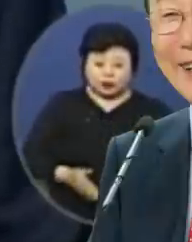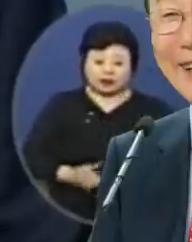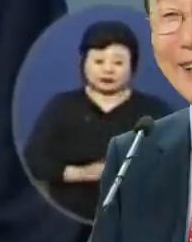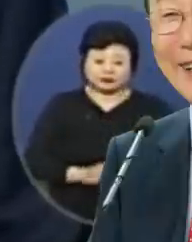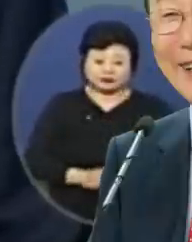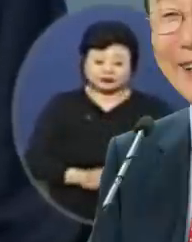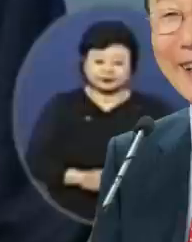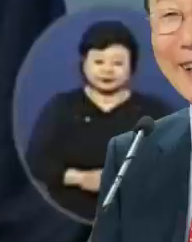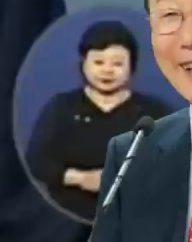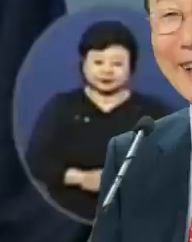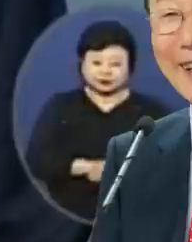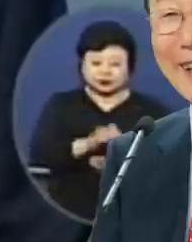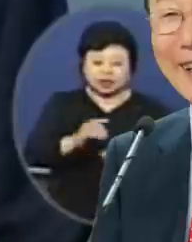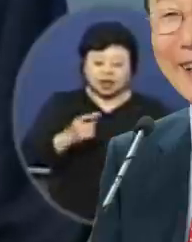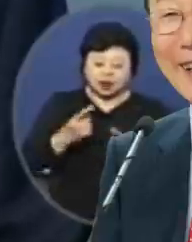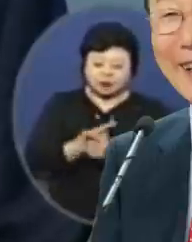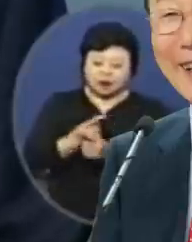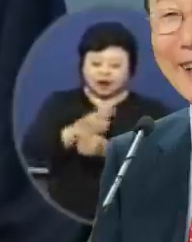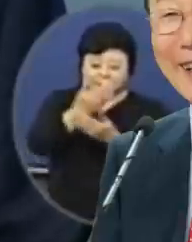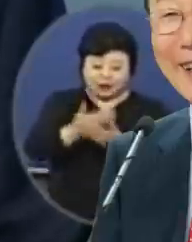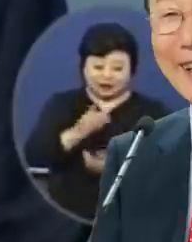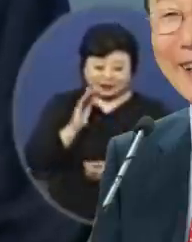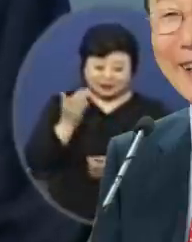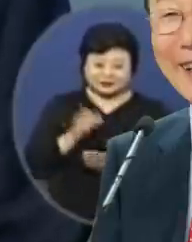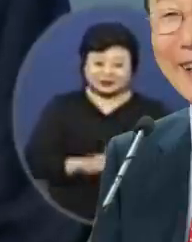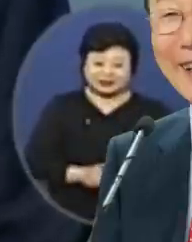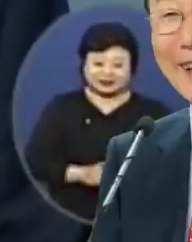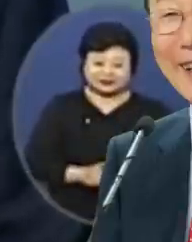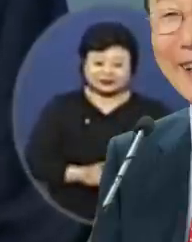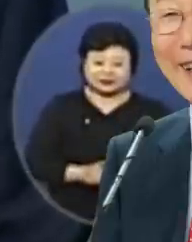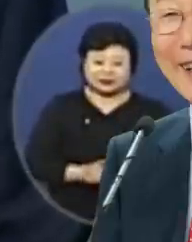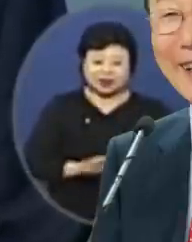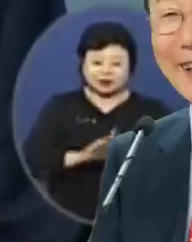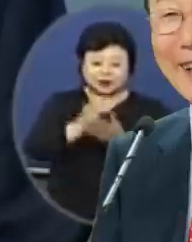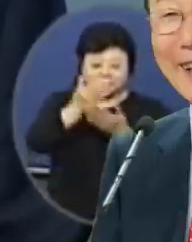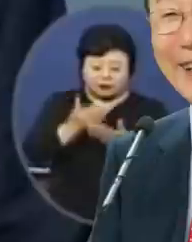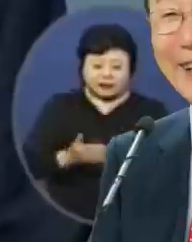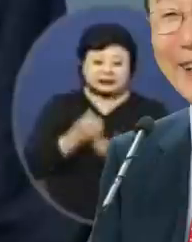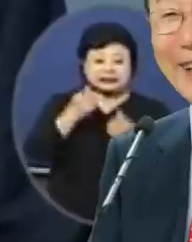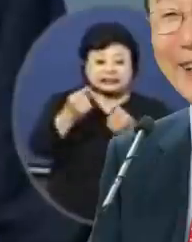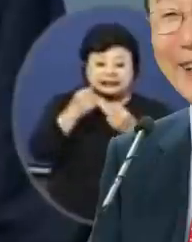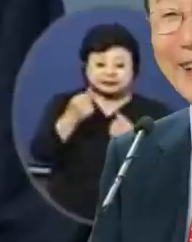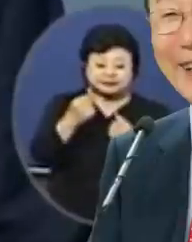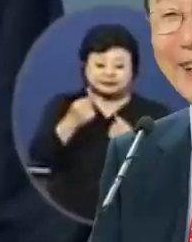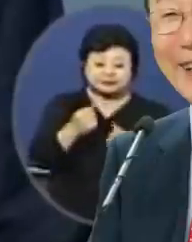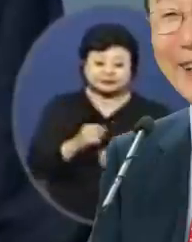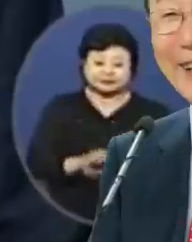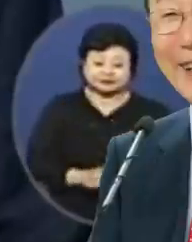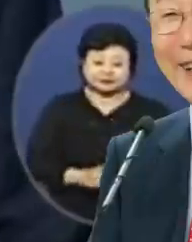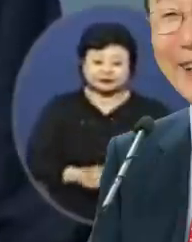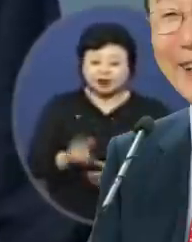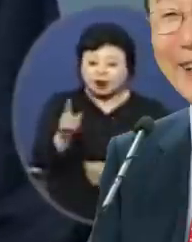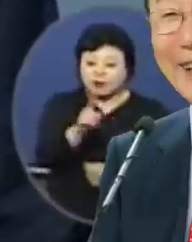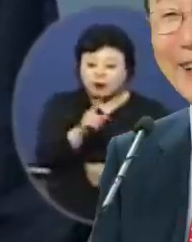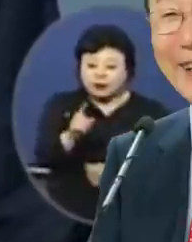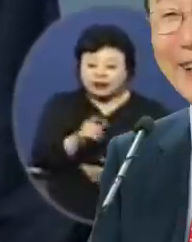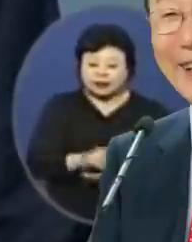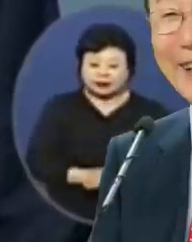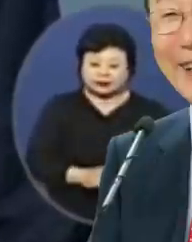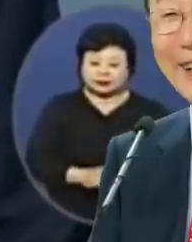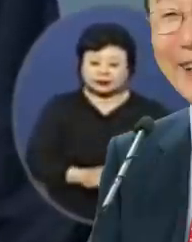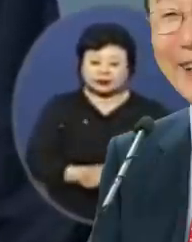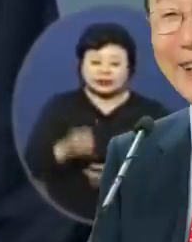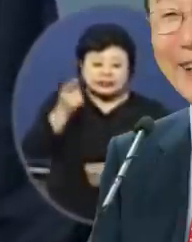간접으로 우리가 변화를 받기 시작한 것입니다. 변화를 주는 힘은 어떤 것이냐 하면